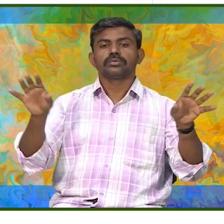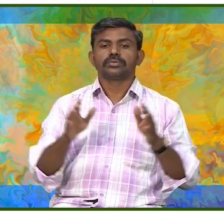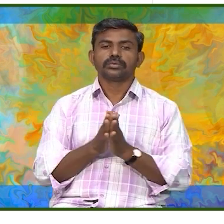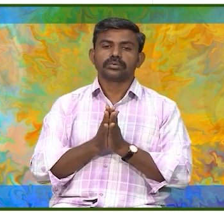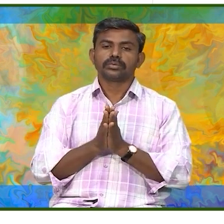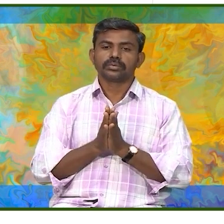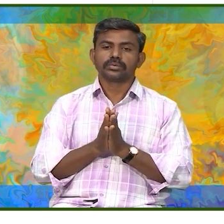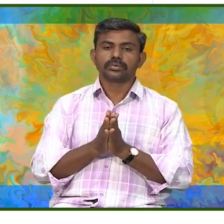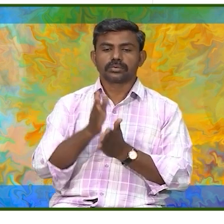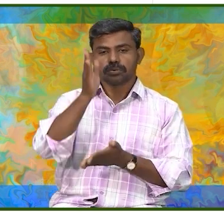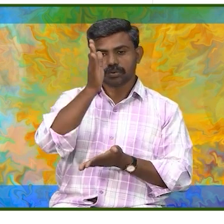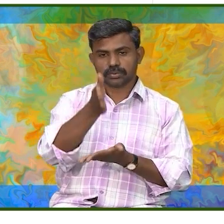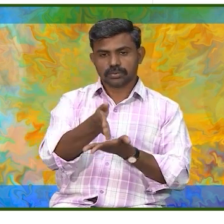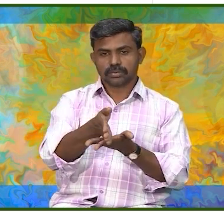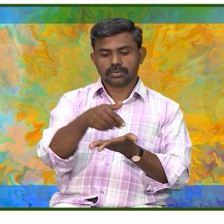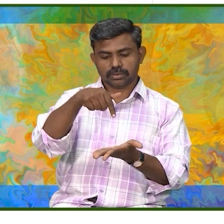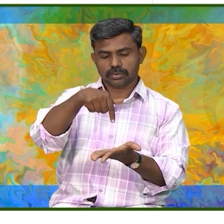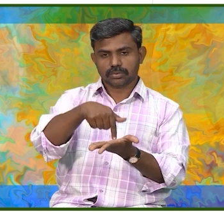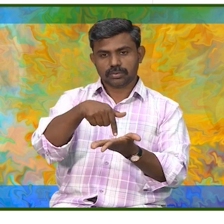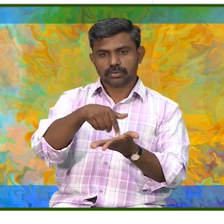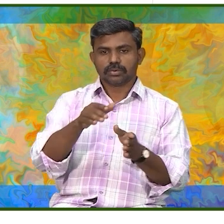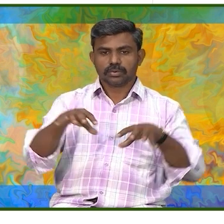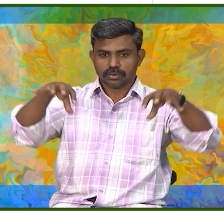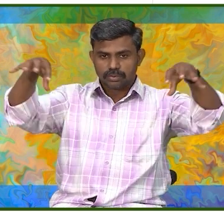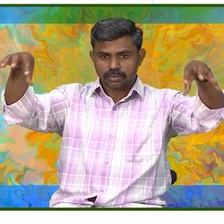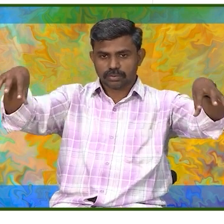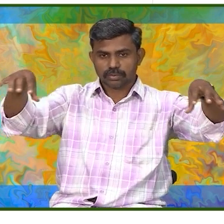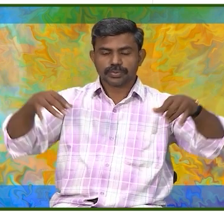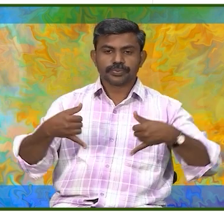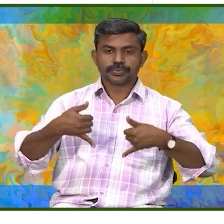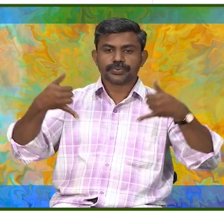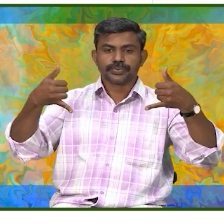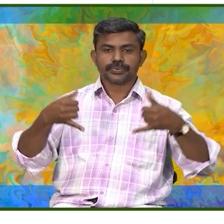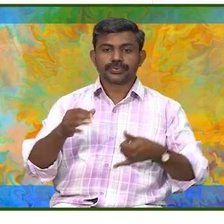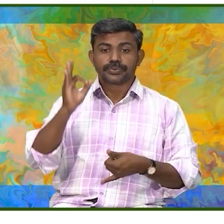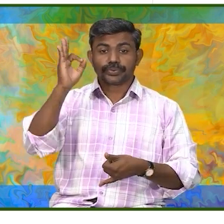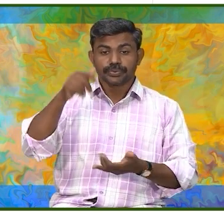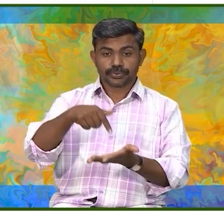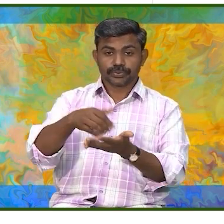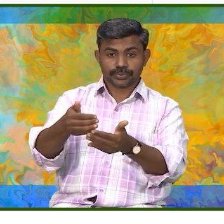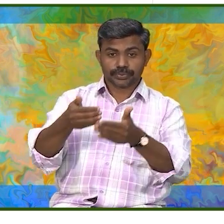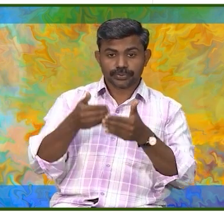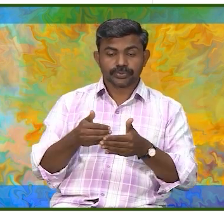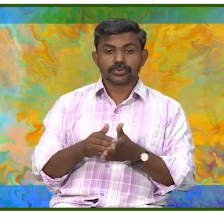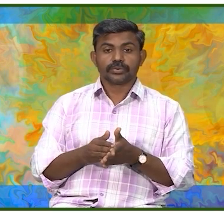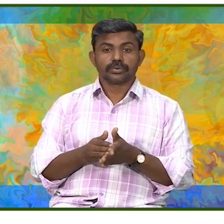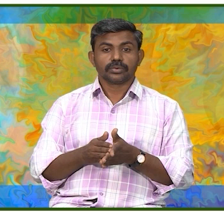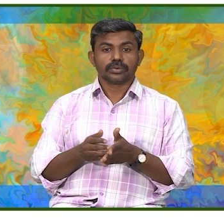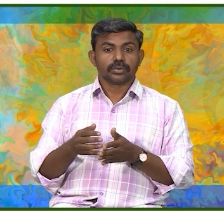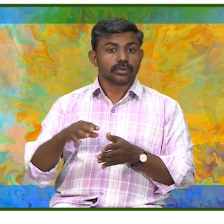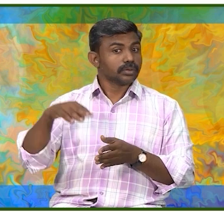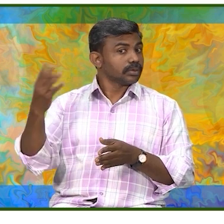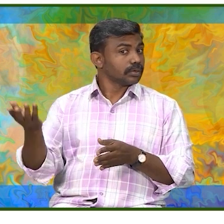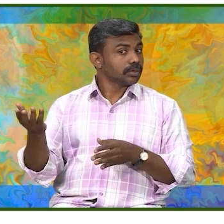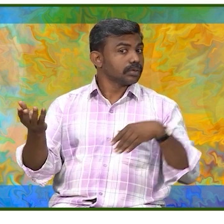சேராமல் இந்தியா தனித்து இருந்தது. இந்தியாவினுடைய சிறப்பம்சமே அந்த தனித்து இருந்தது தான். ஏன்னா